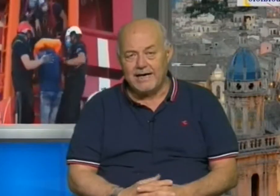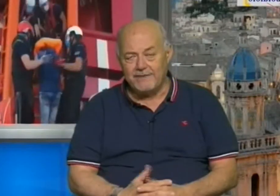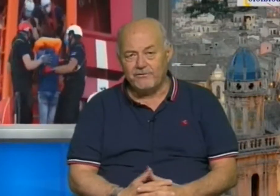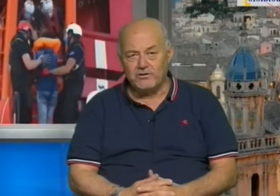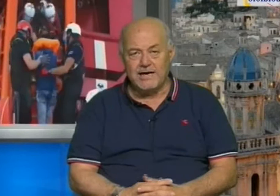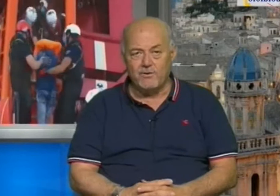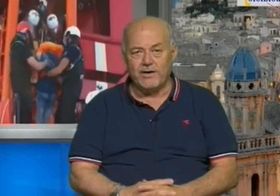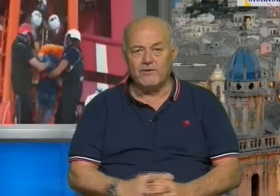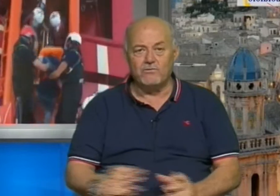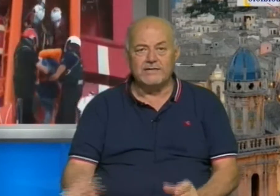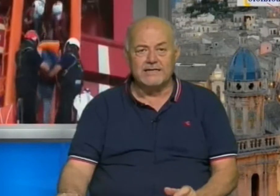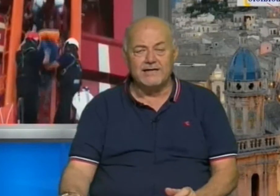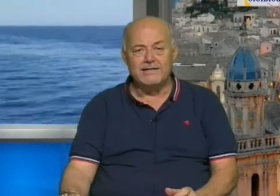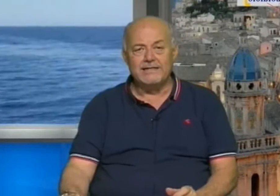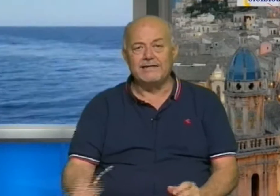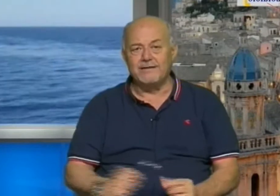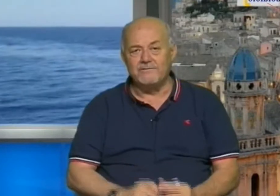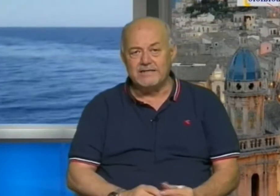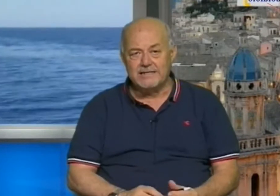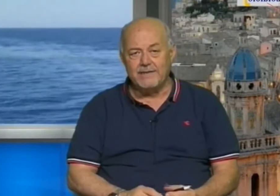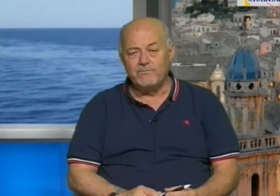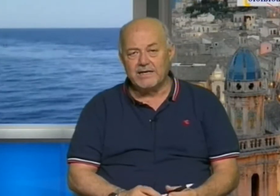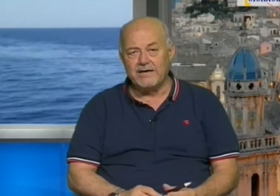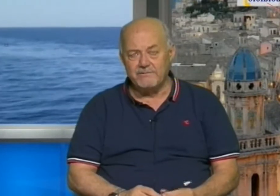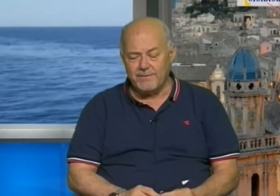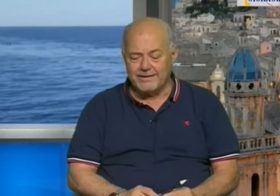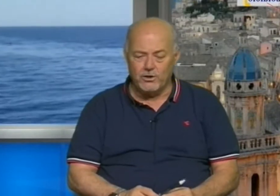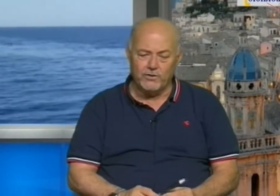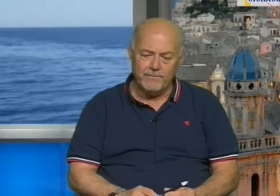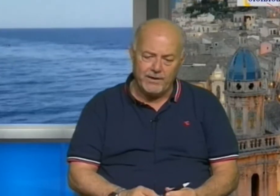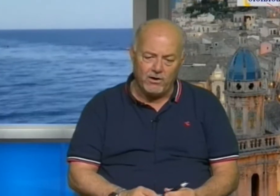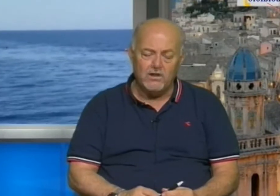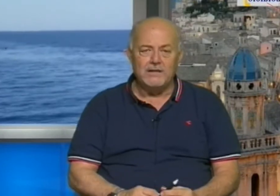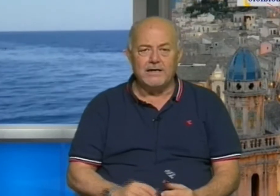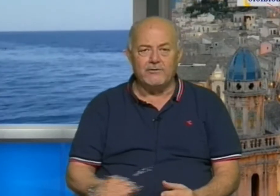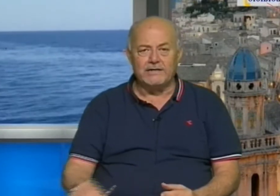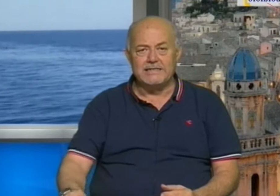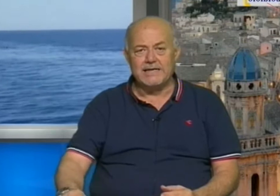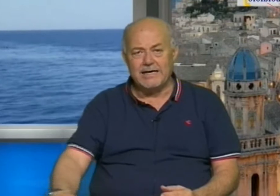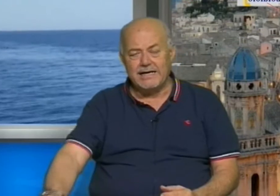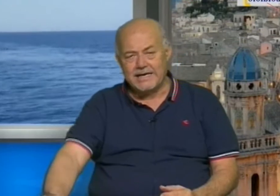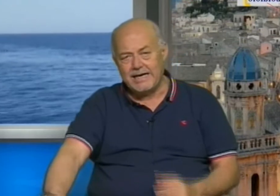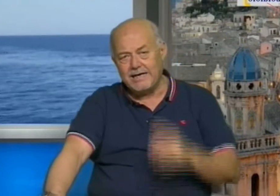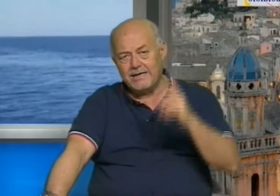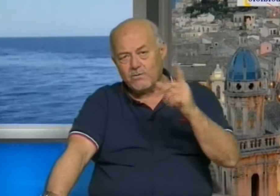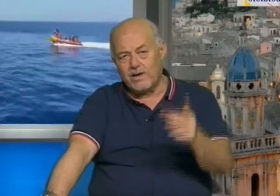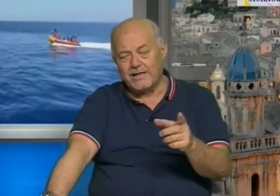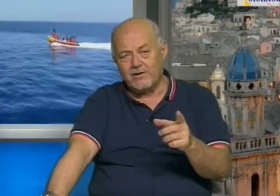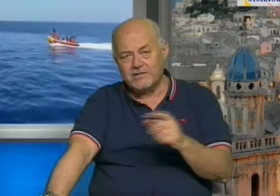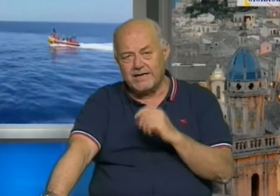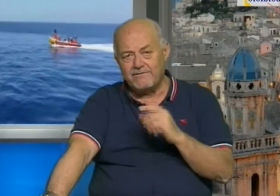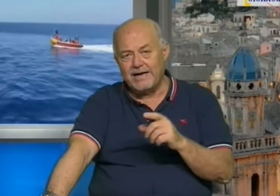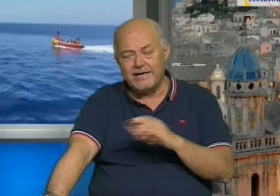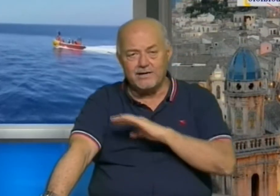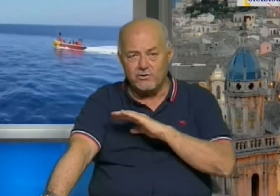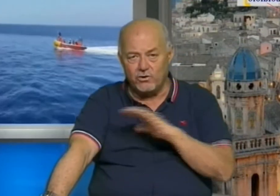la affrontiamo ora con questa intervista che vi manderò in onda. Però la notizia è che quelli